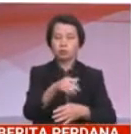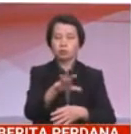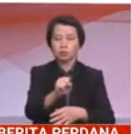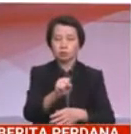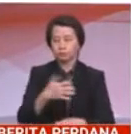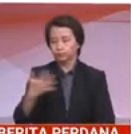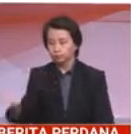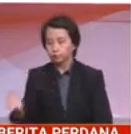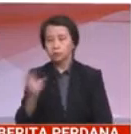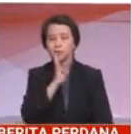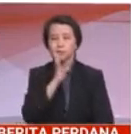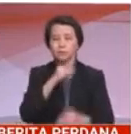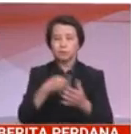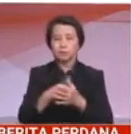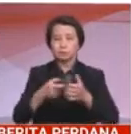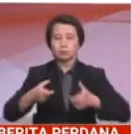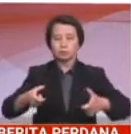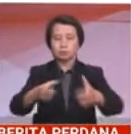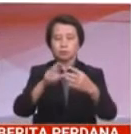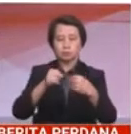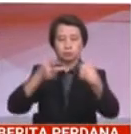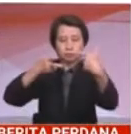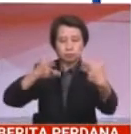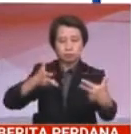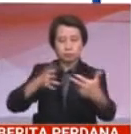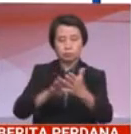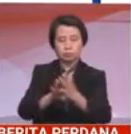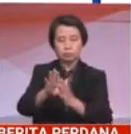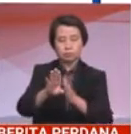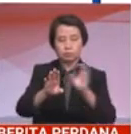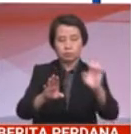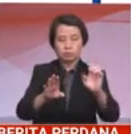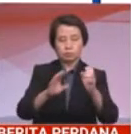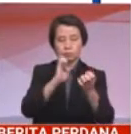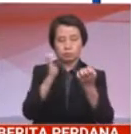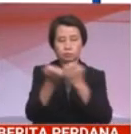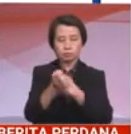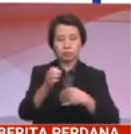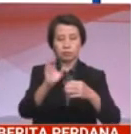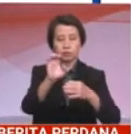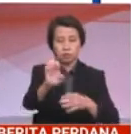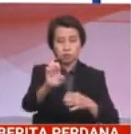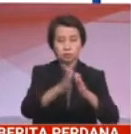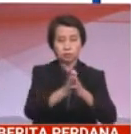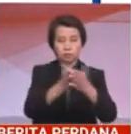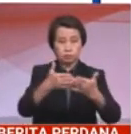Beliau berkata demikian dalam persidangan Maya Pembangunan Ekosistem e-dompet.